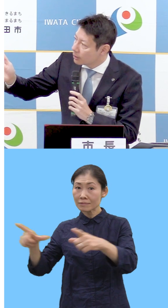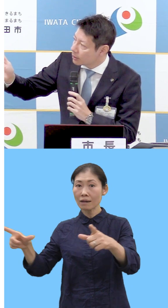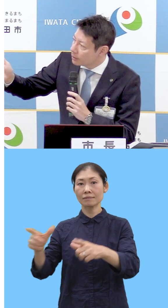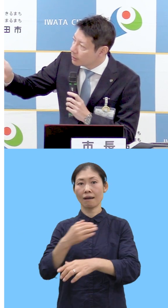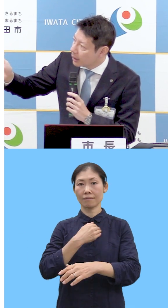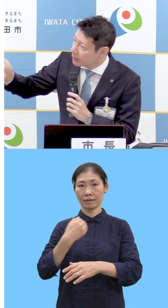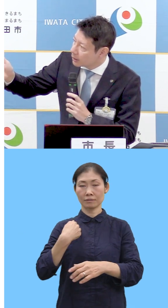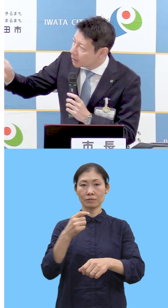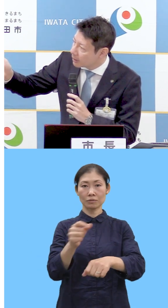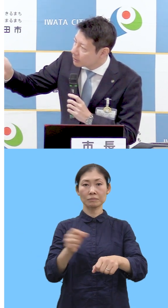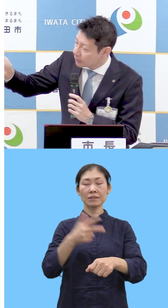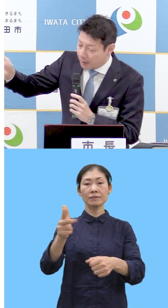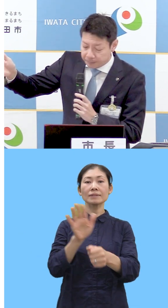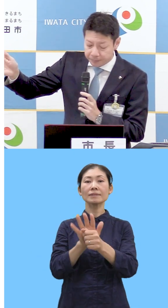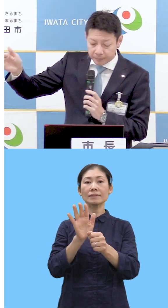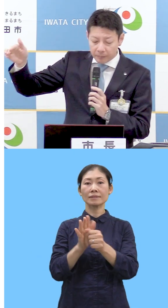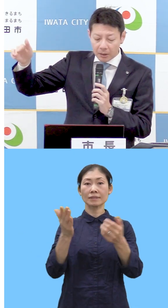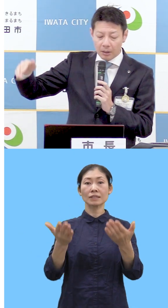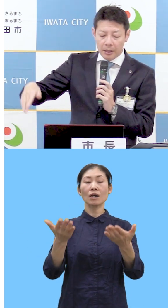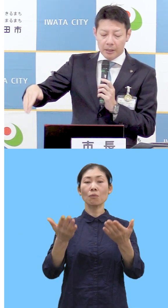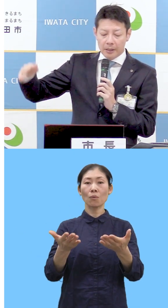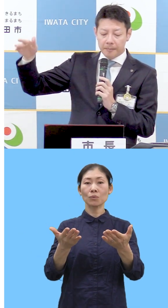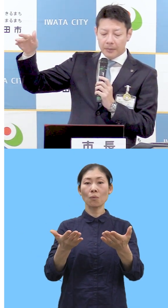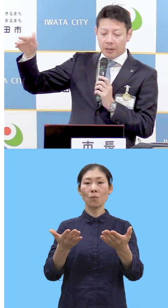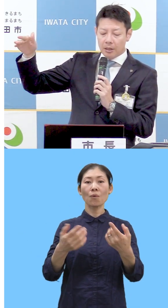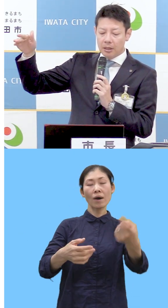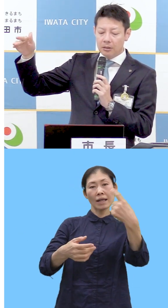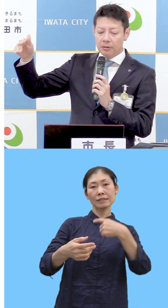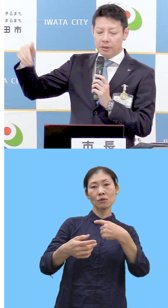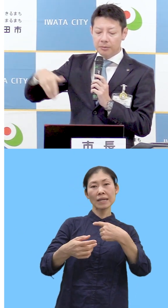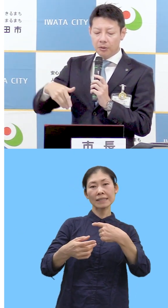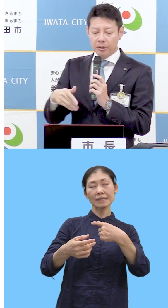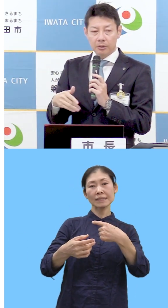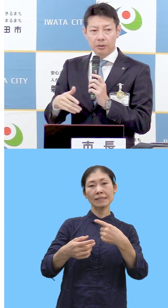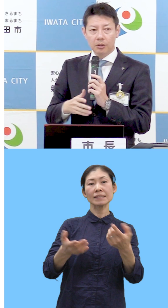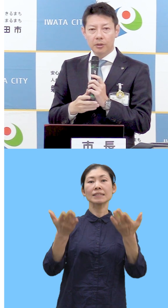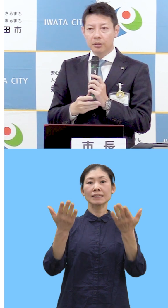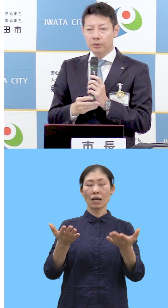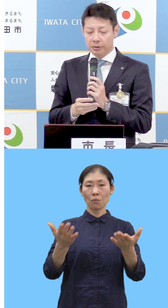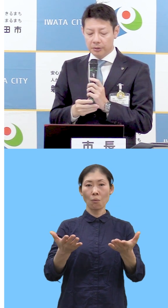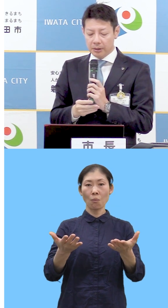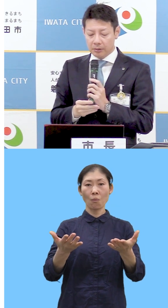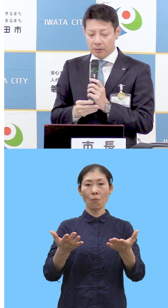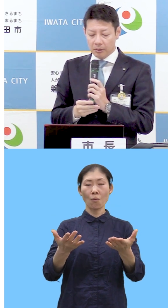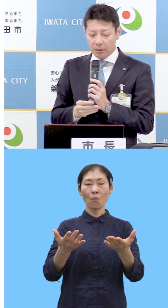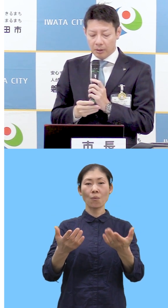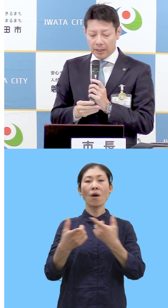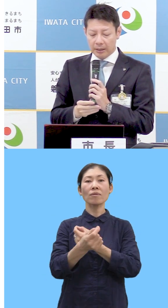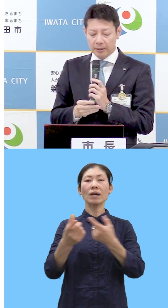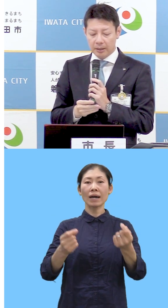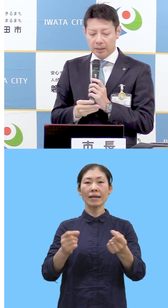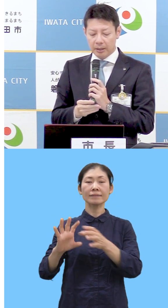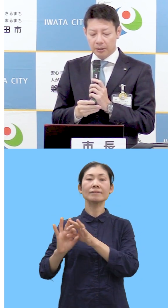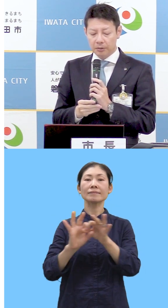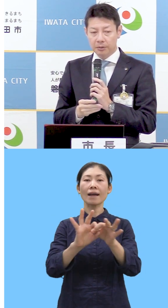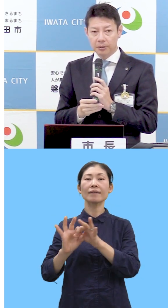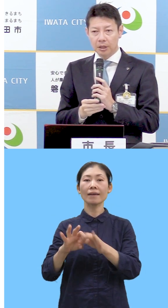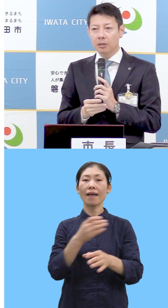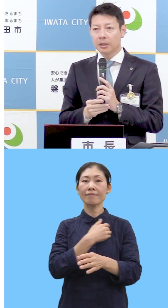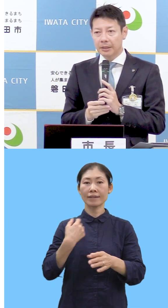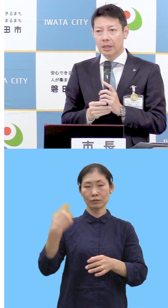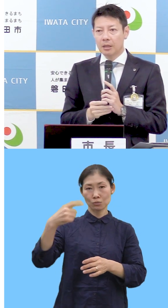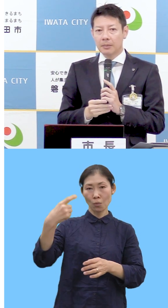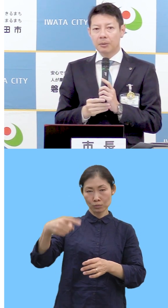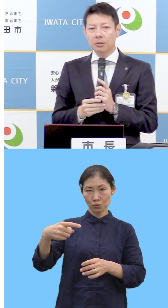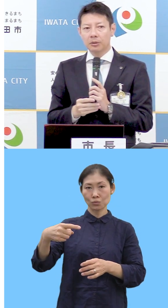する園になりますので、インクルーシブ保育、教育の充実を図っていきたいなというふう